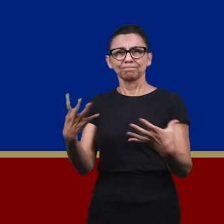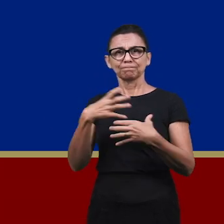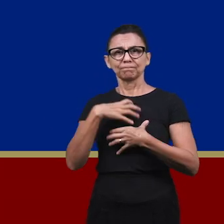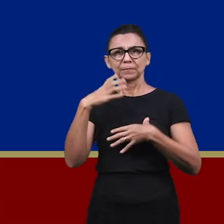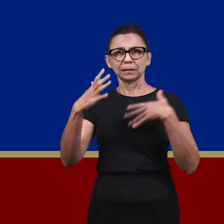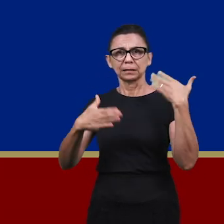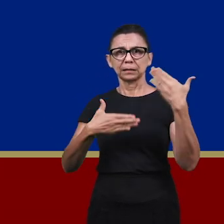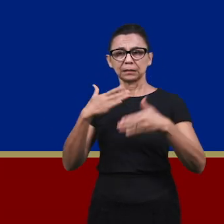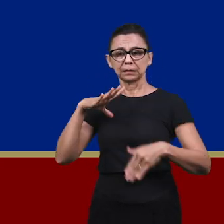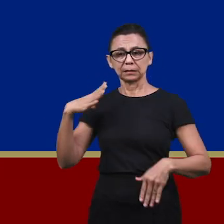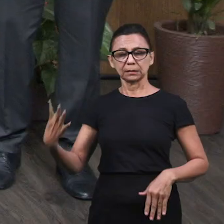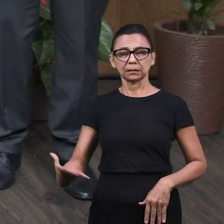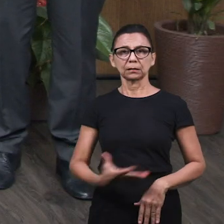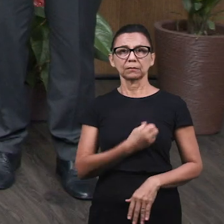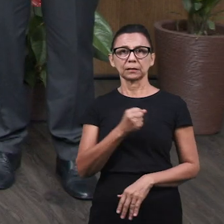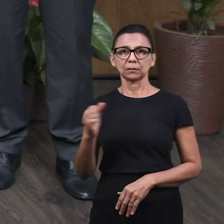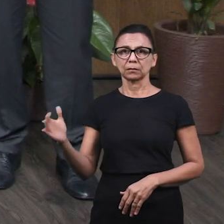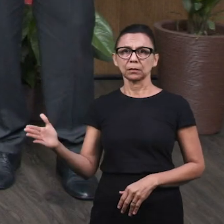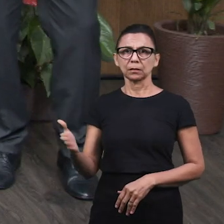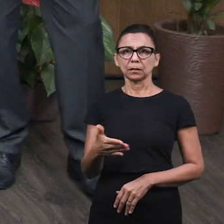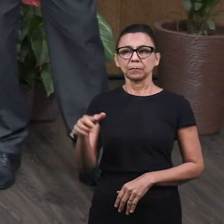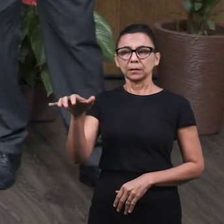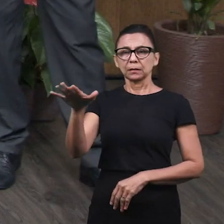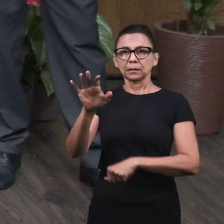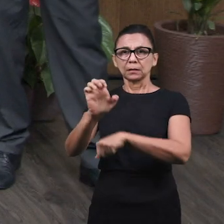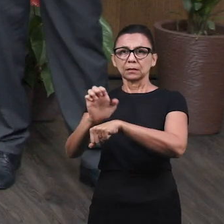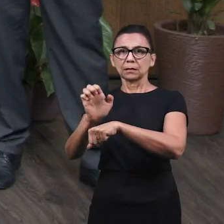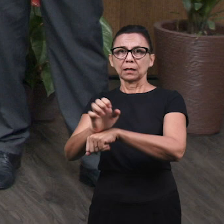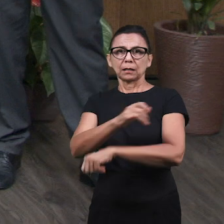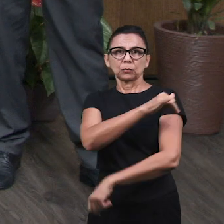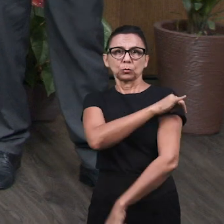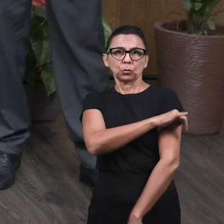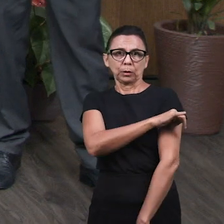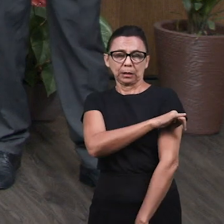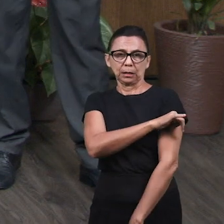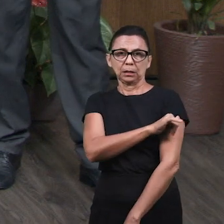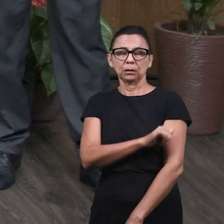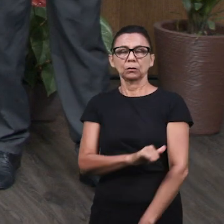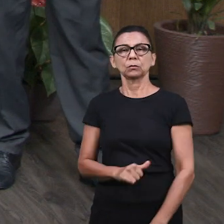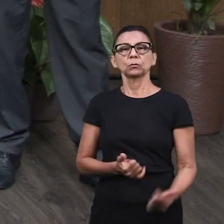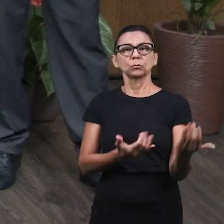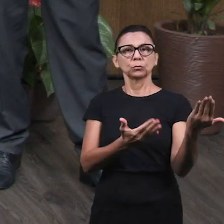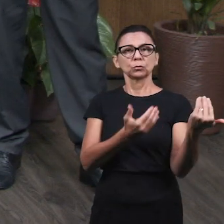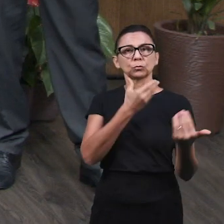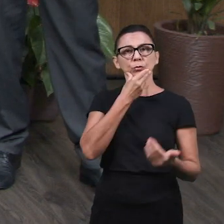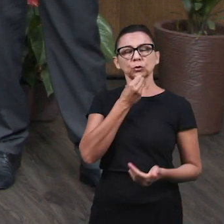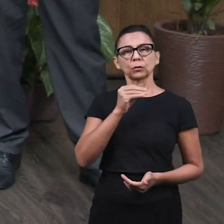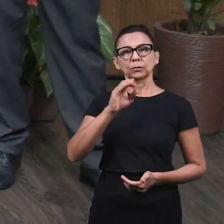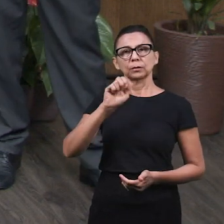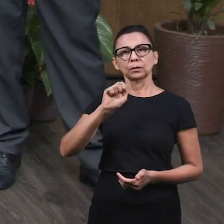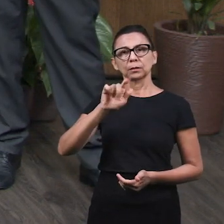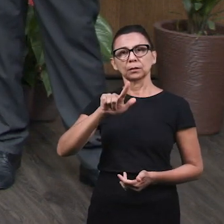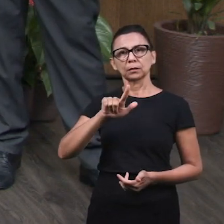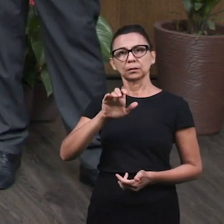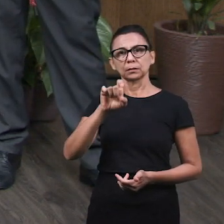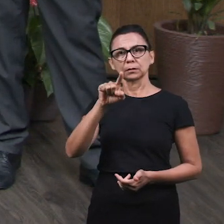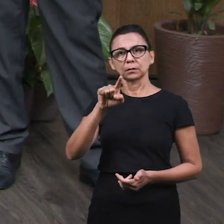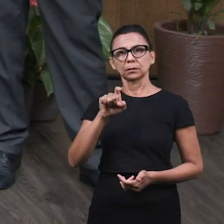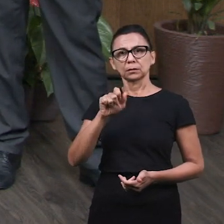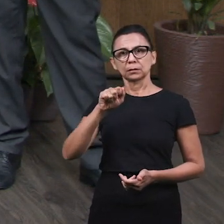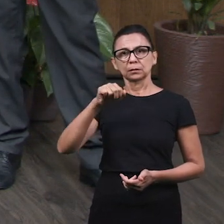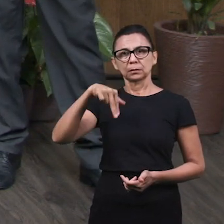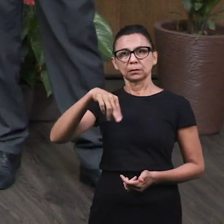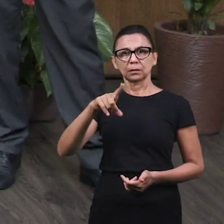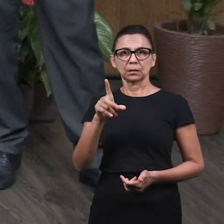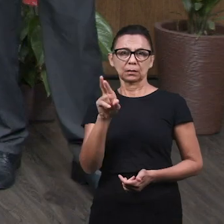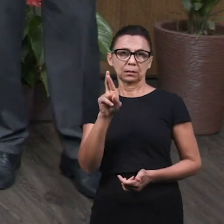salut. De Cabo Frio, Rio de Janeiro, Alessandro Carriço a commenté une